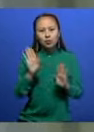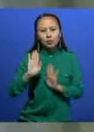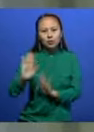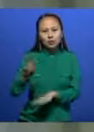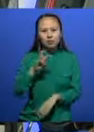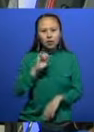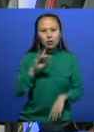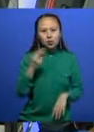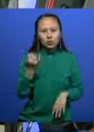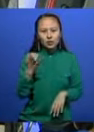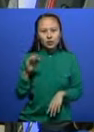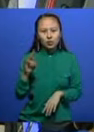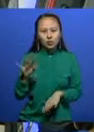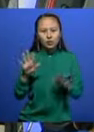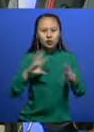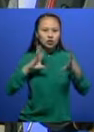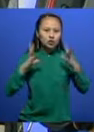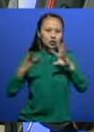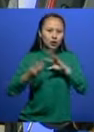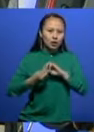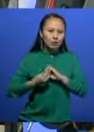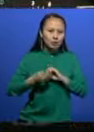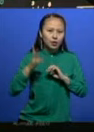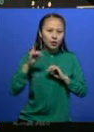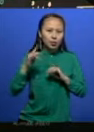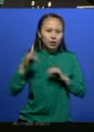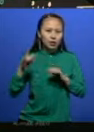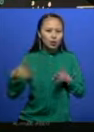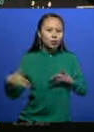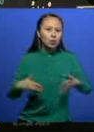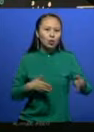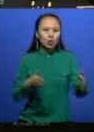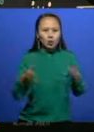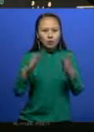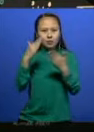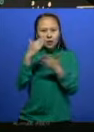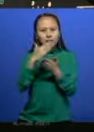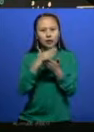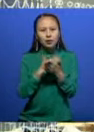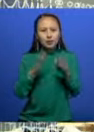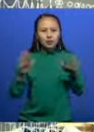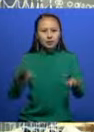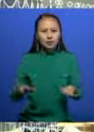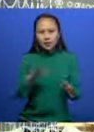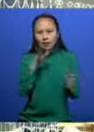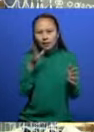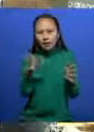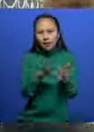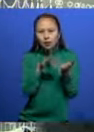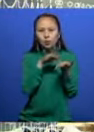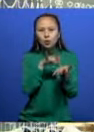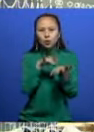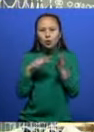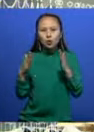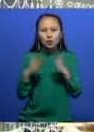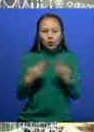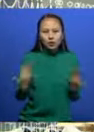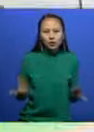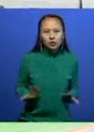министрінің орынбасары Марат Құсайынов осылай деді. Жалпы нұрлы жол бағдарламасы аясында көлік, логистика, туризм, энергетика, тұрғын үй